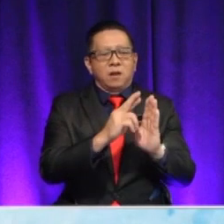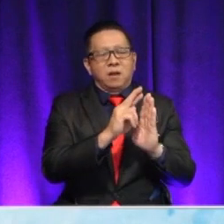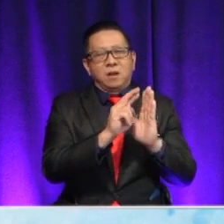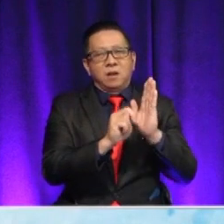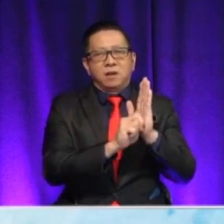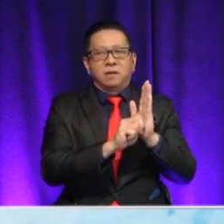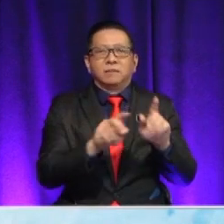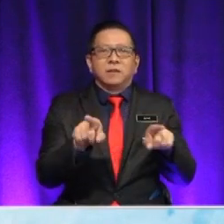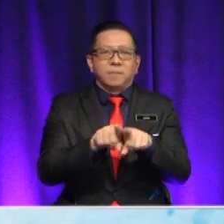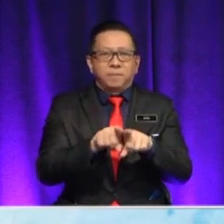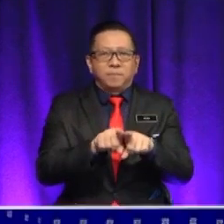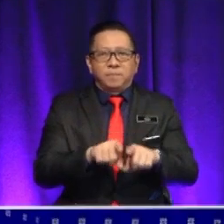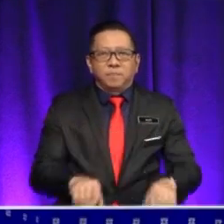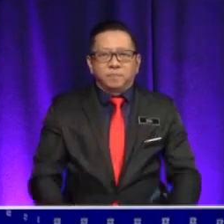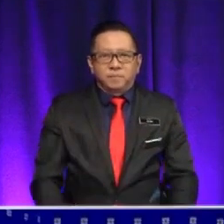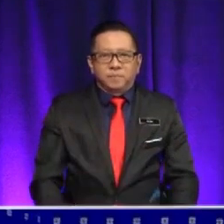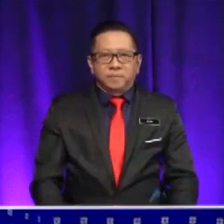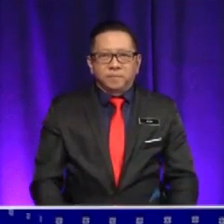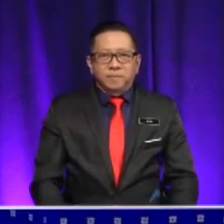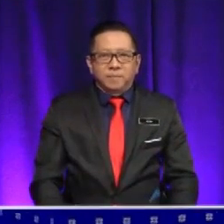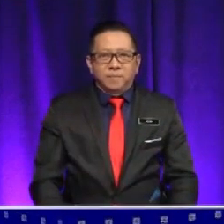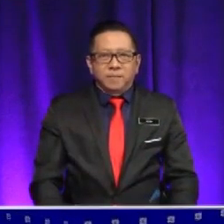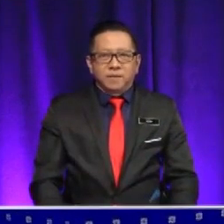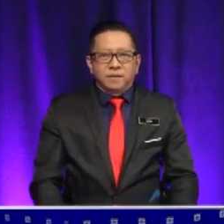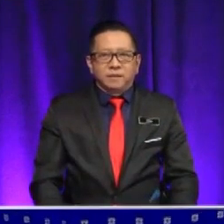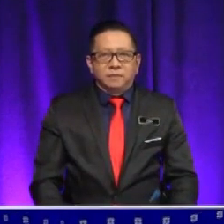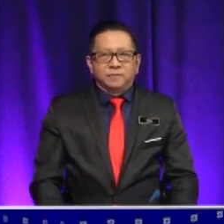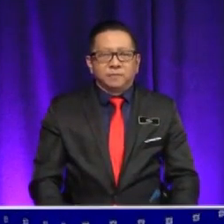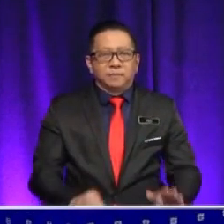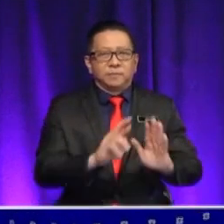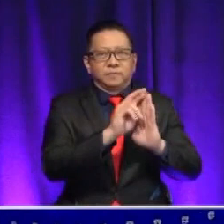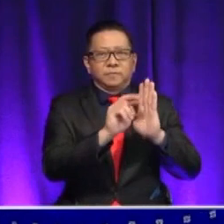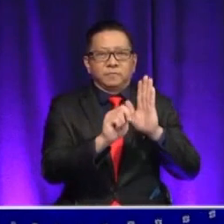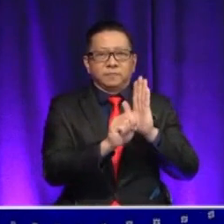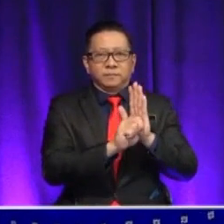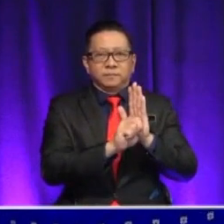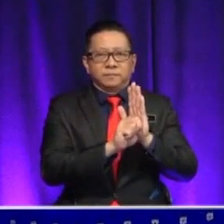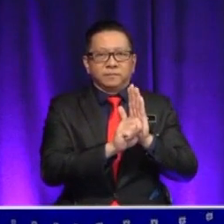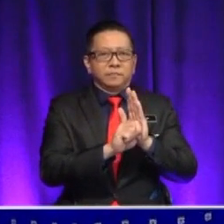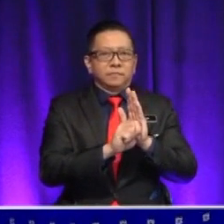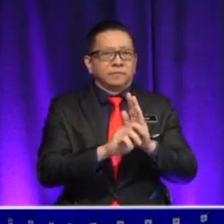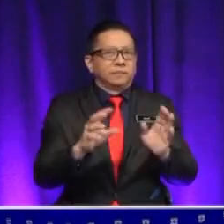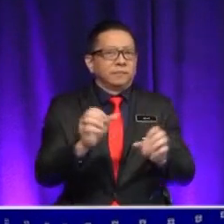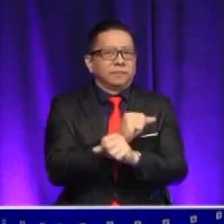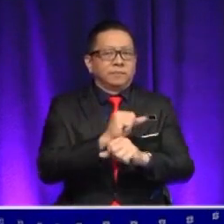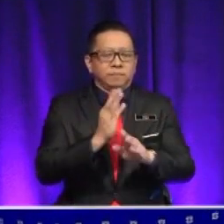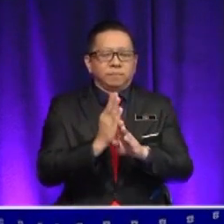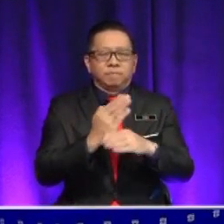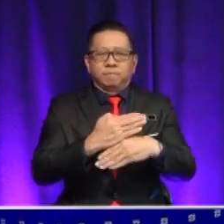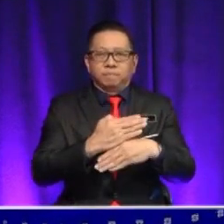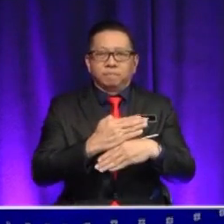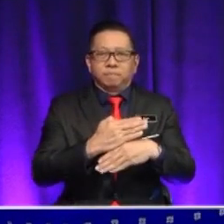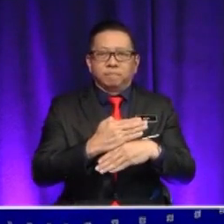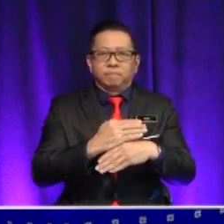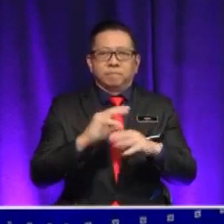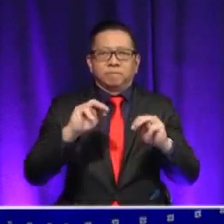Danish. Okey, jadi kita lihat dekat sini. Okey, rukun negara ni sebenarnya dapat membentuk masyarakat yang